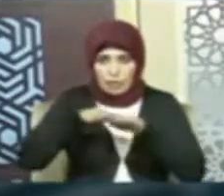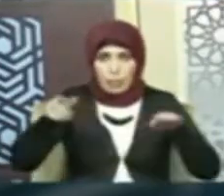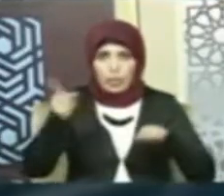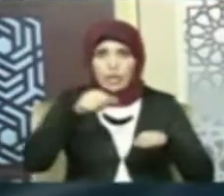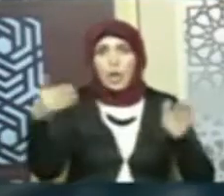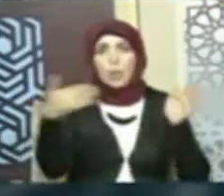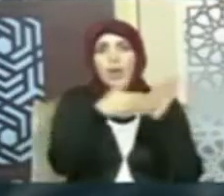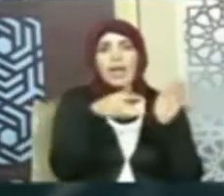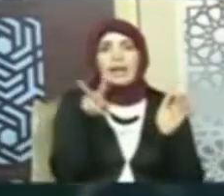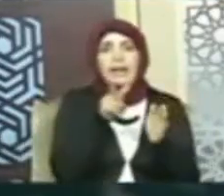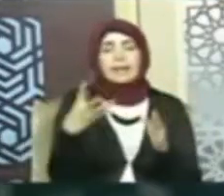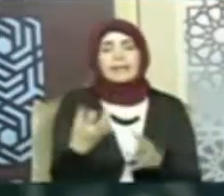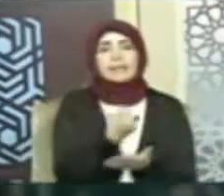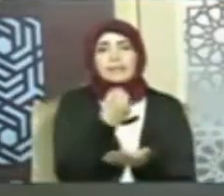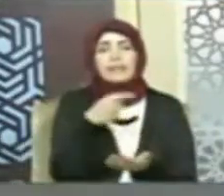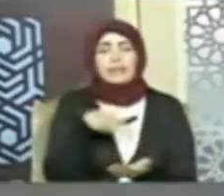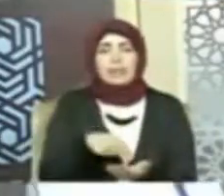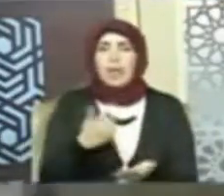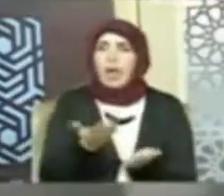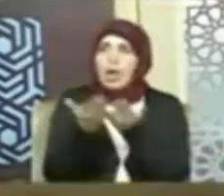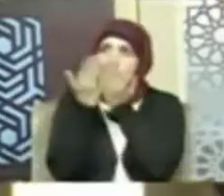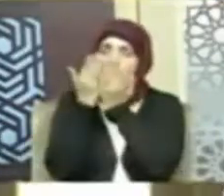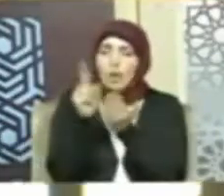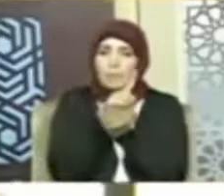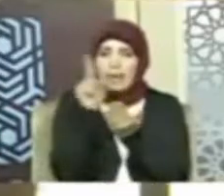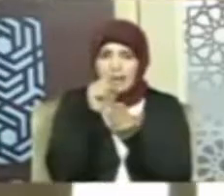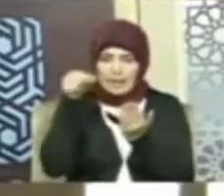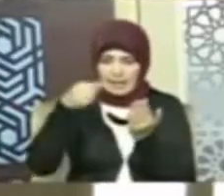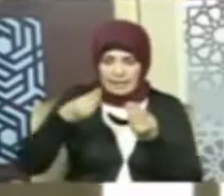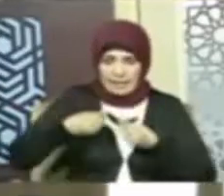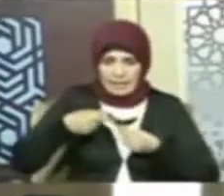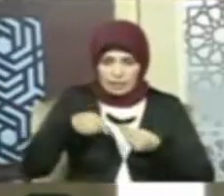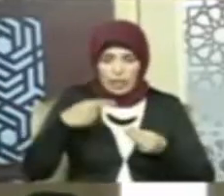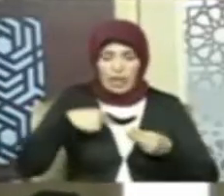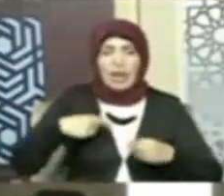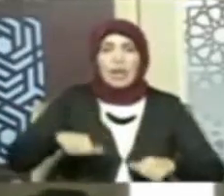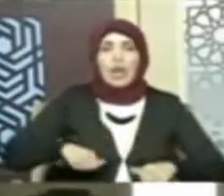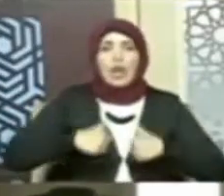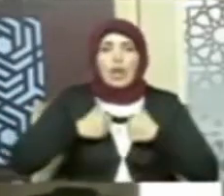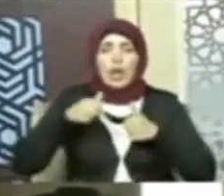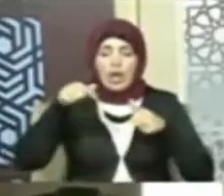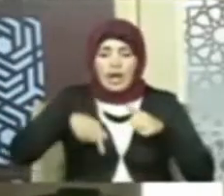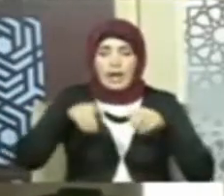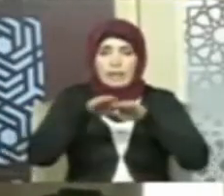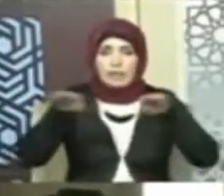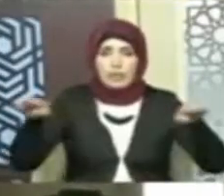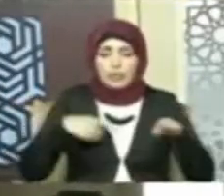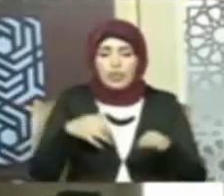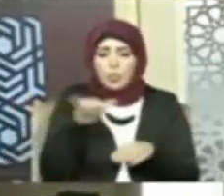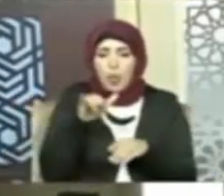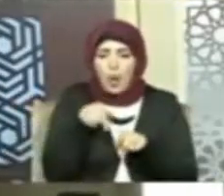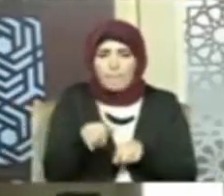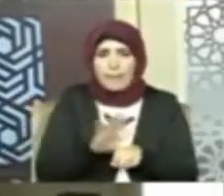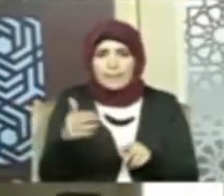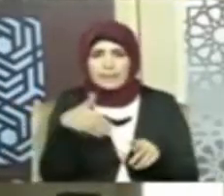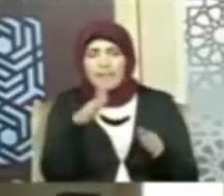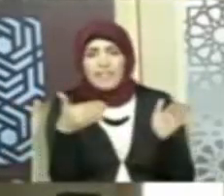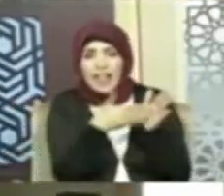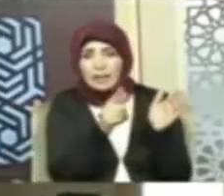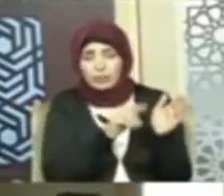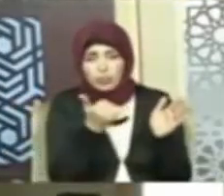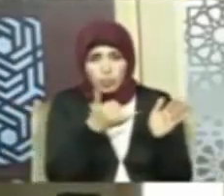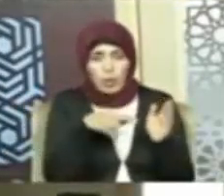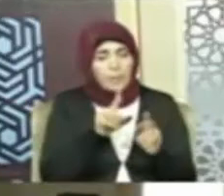لذلك. اللهم لا تجعل الدنيا أكبر همنا ولا مبلغ علمنا ولا تسلطها على